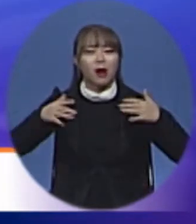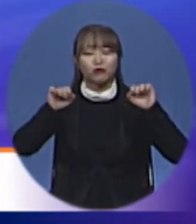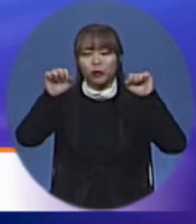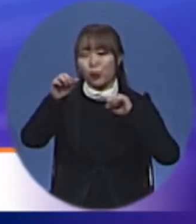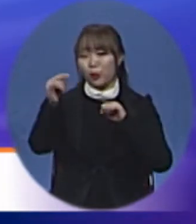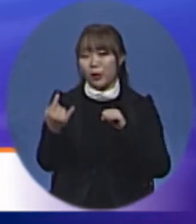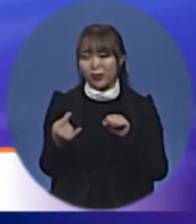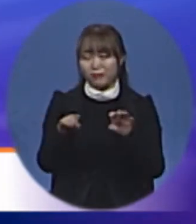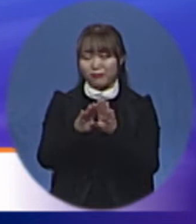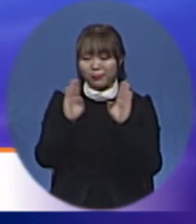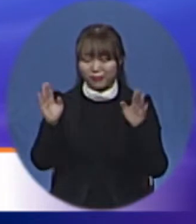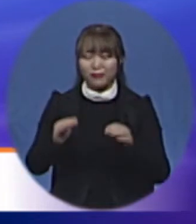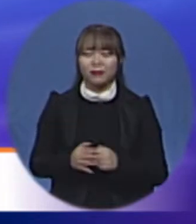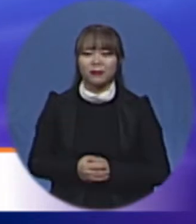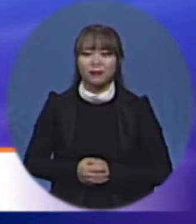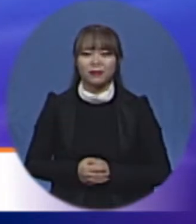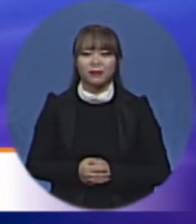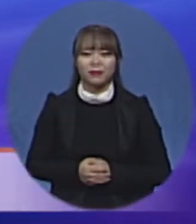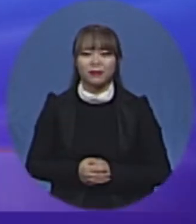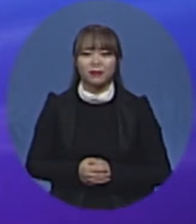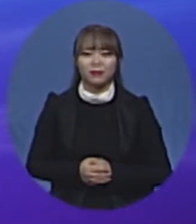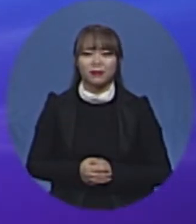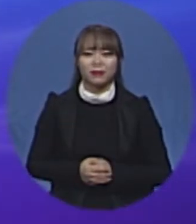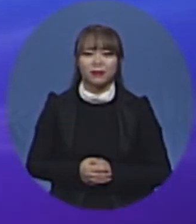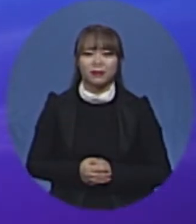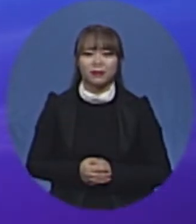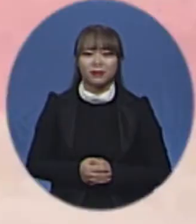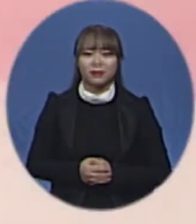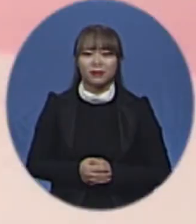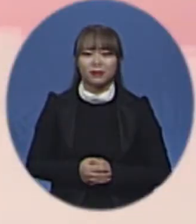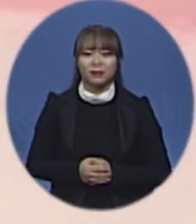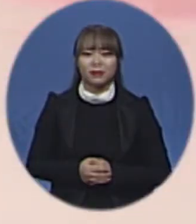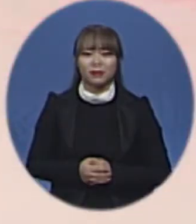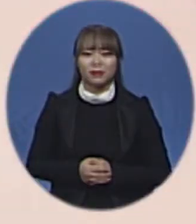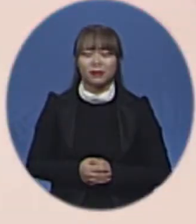운동회를 가졌습니다. 이현주 기자입니다.